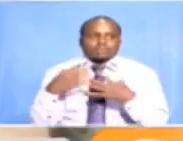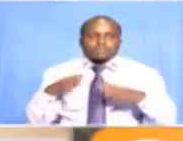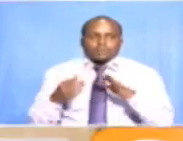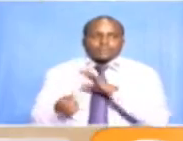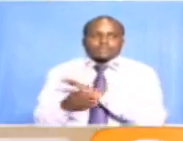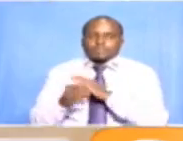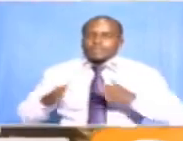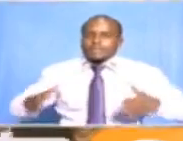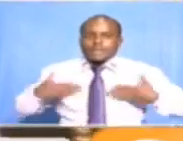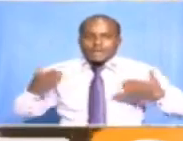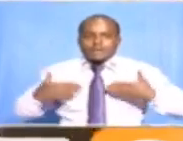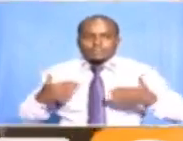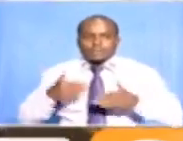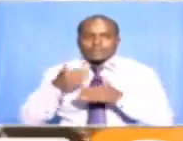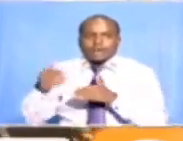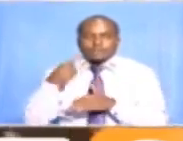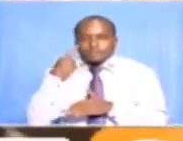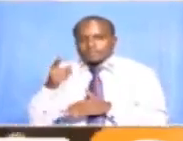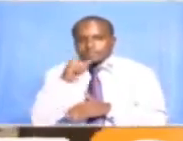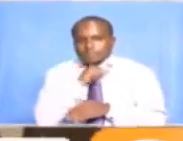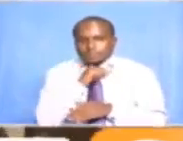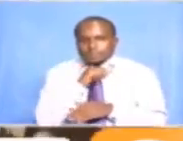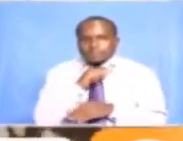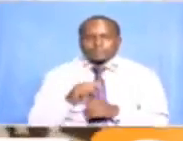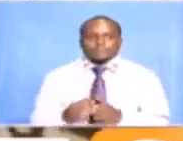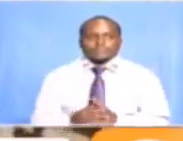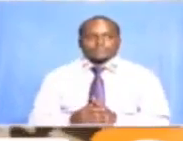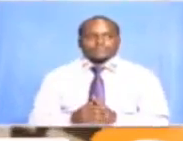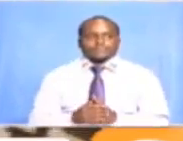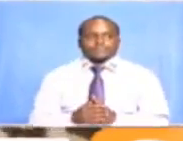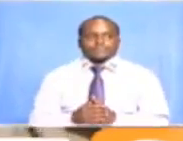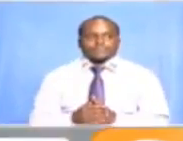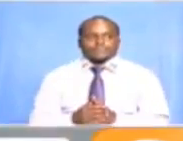furaha yao baada ya kuliona joka hilo.